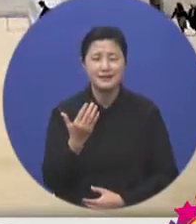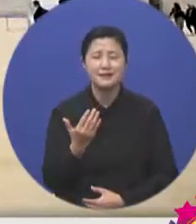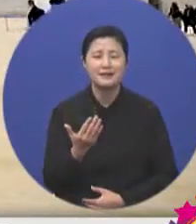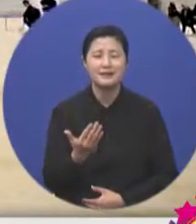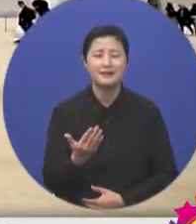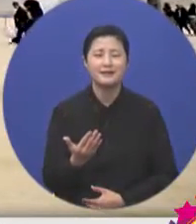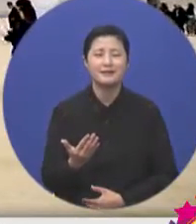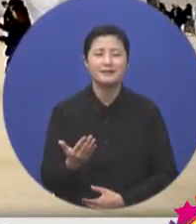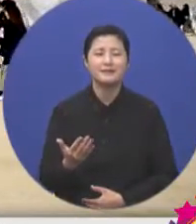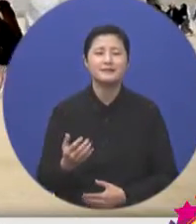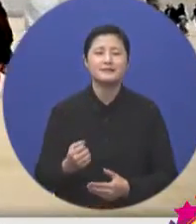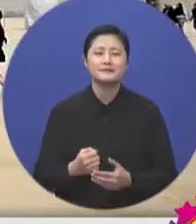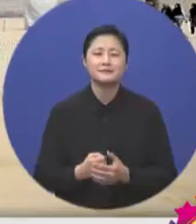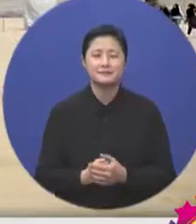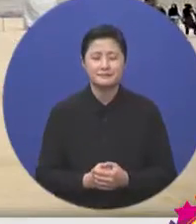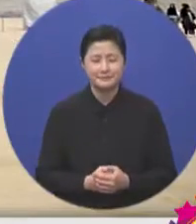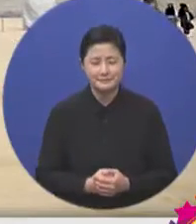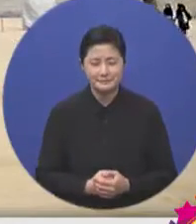아니냐